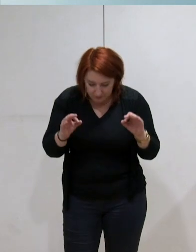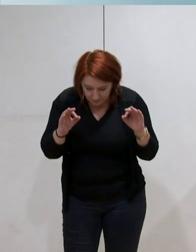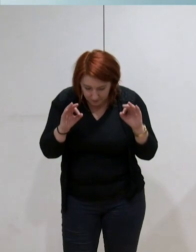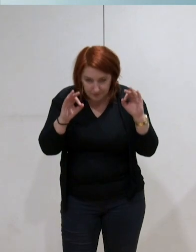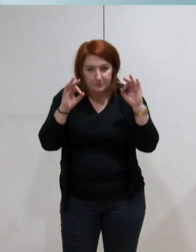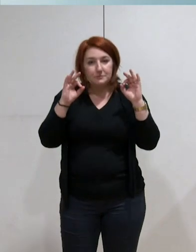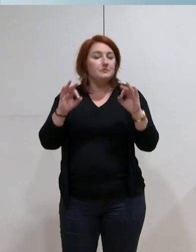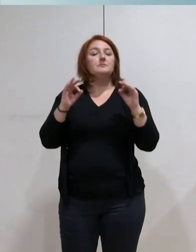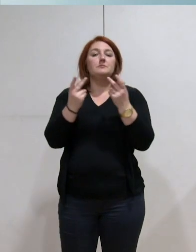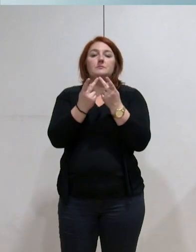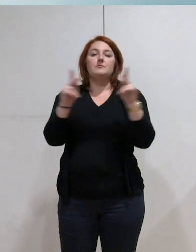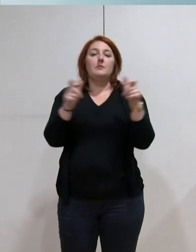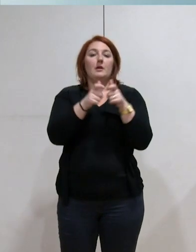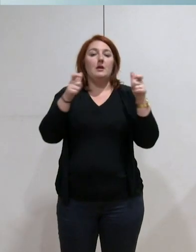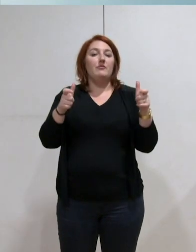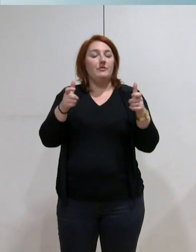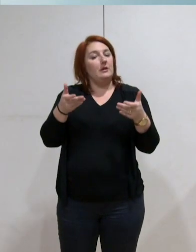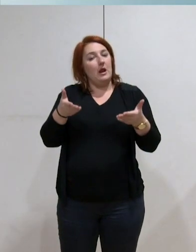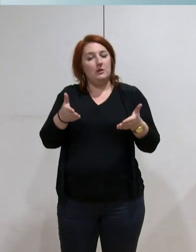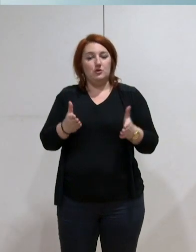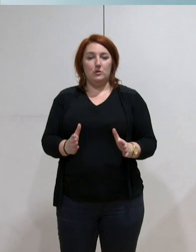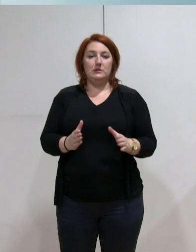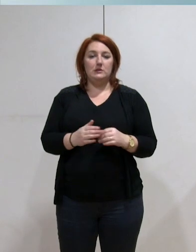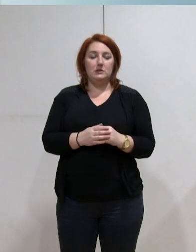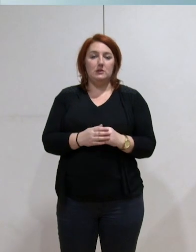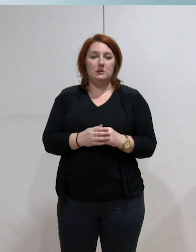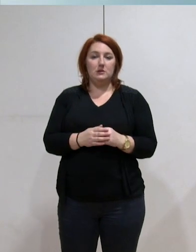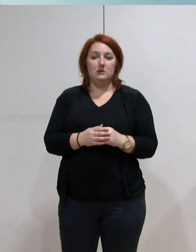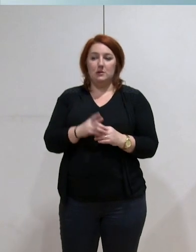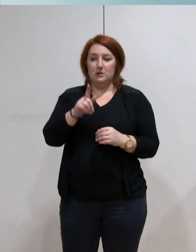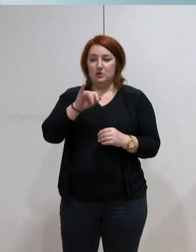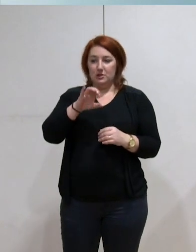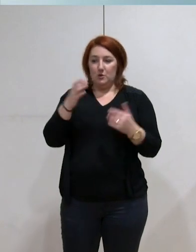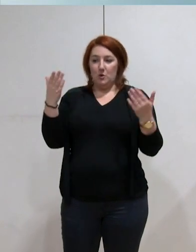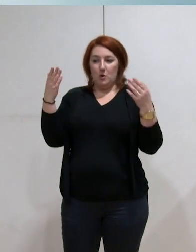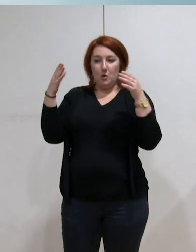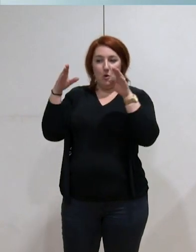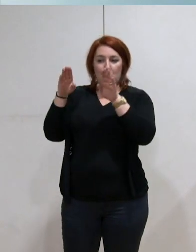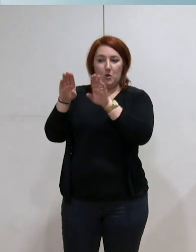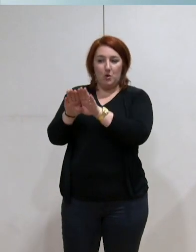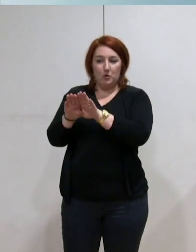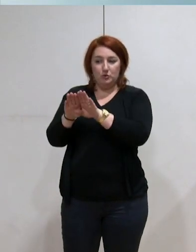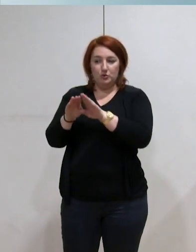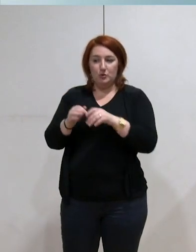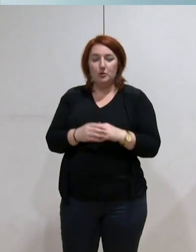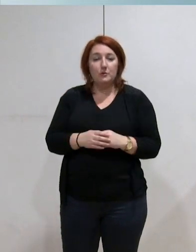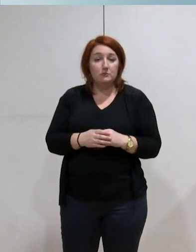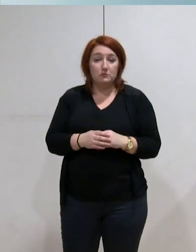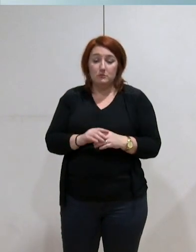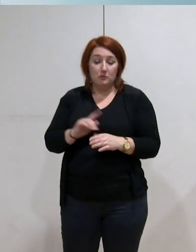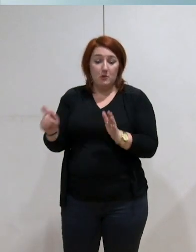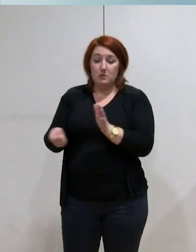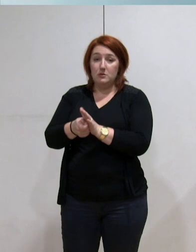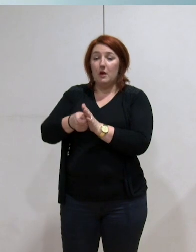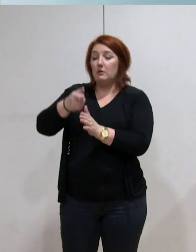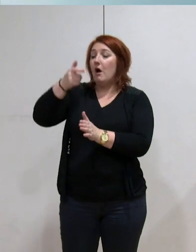ville a fait le choix de de clôturer ce GIE qui arrivait à échéance